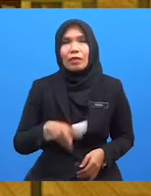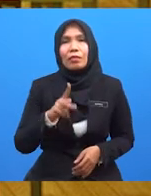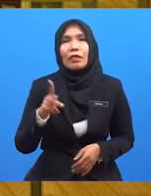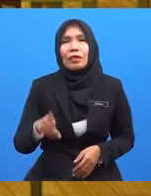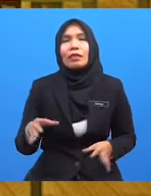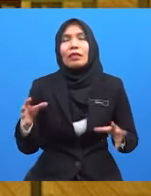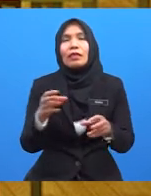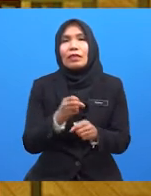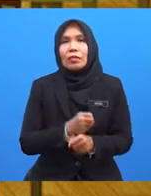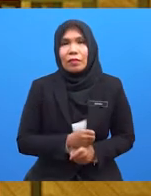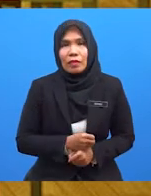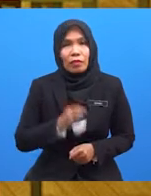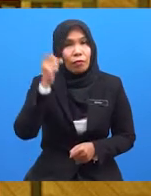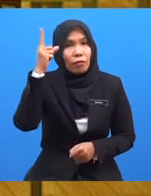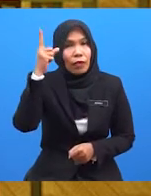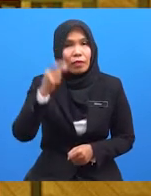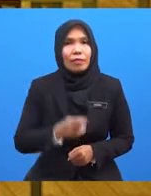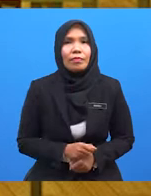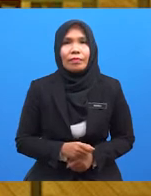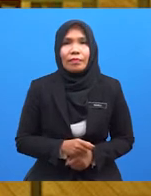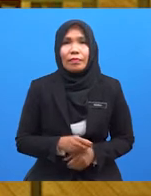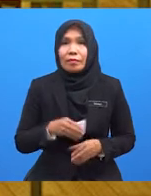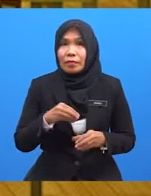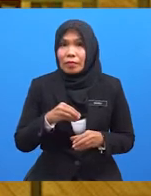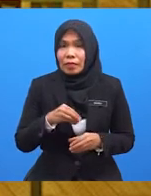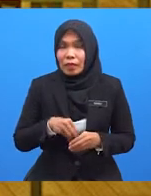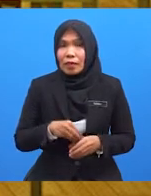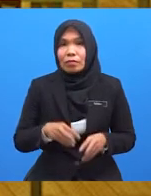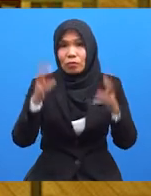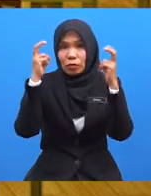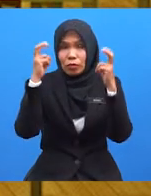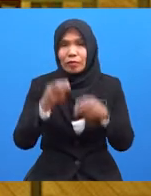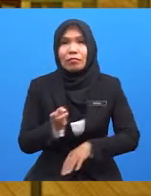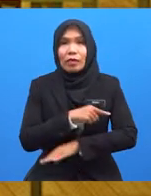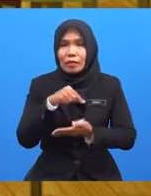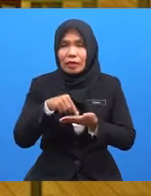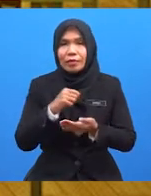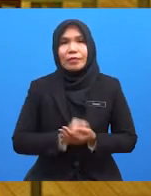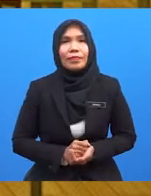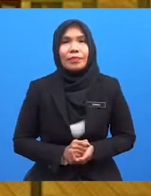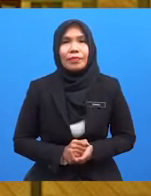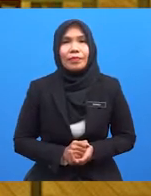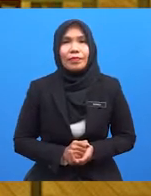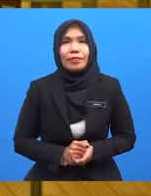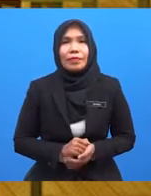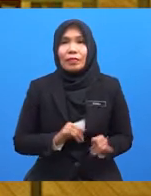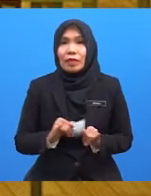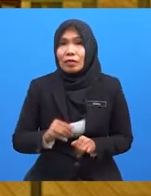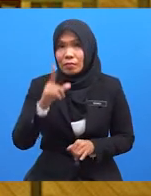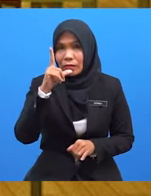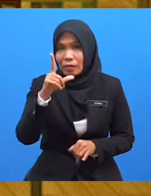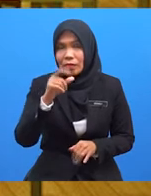dapat memperoleh kefahaman dalam topik yang telah cikgu bentangkan sebentar tadi. Jika kita